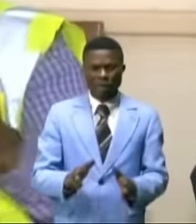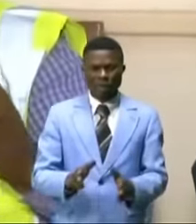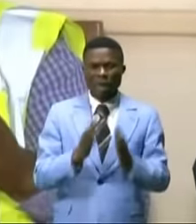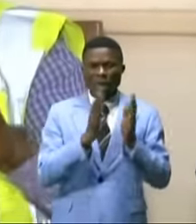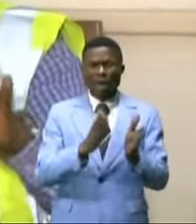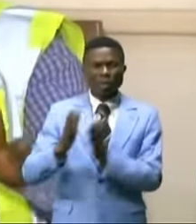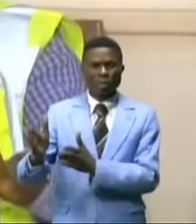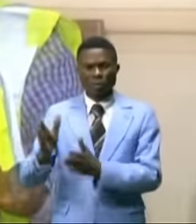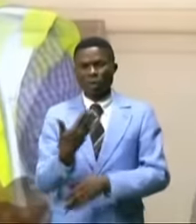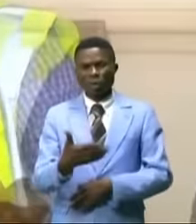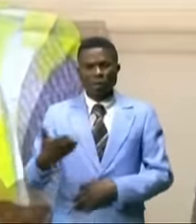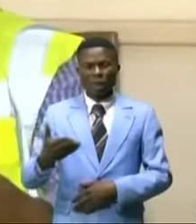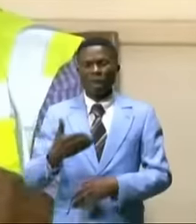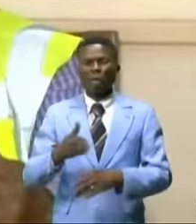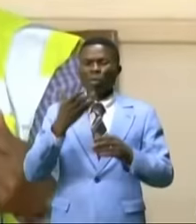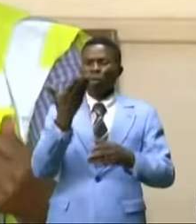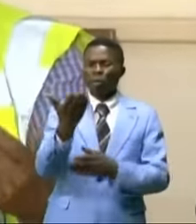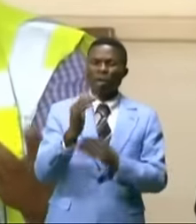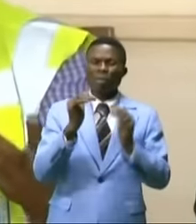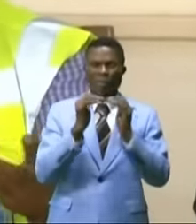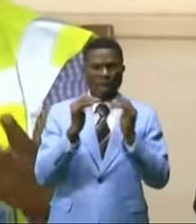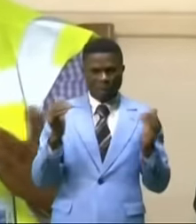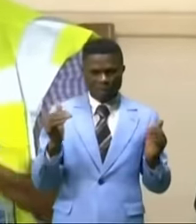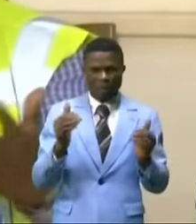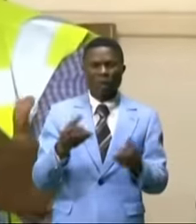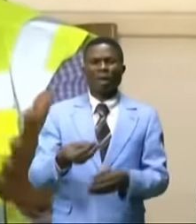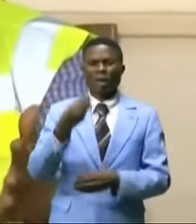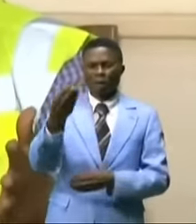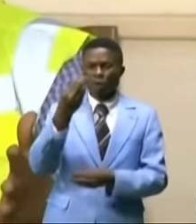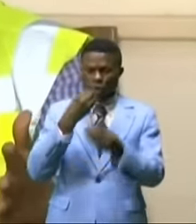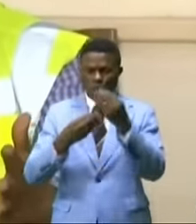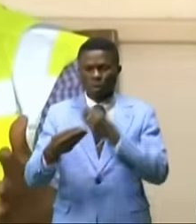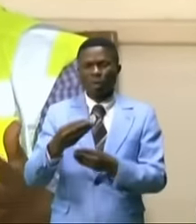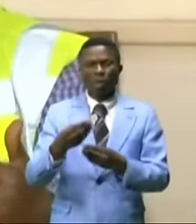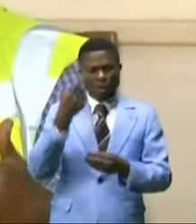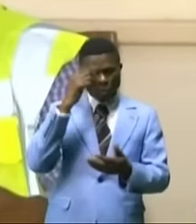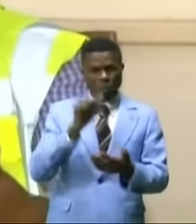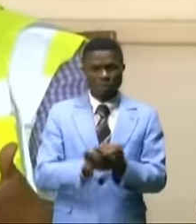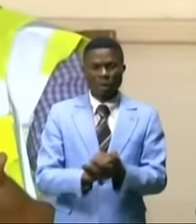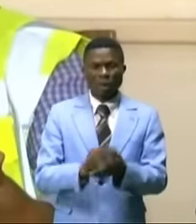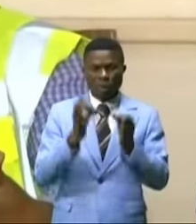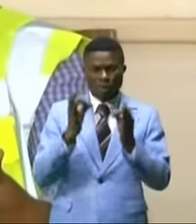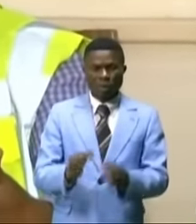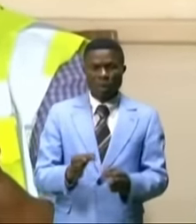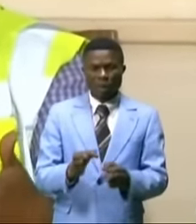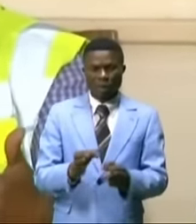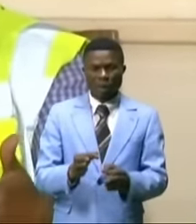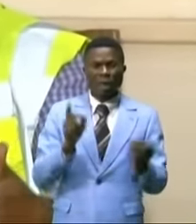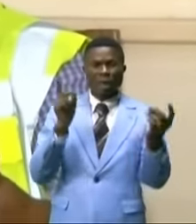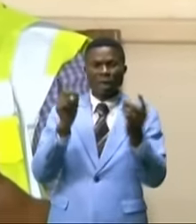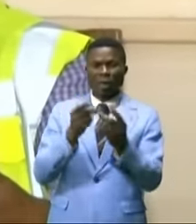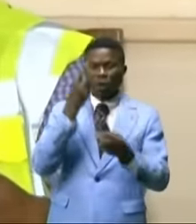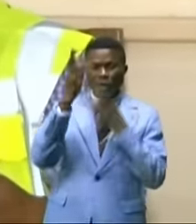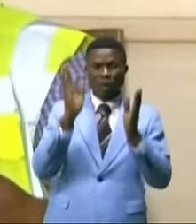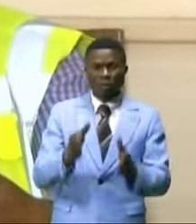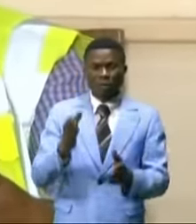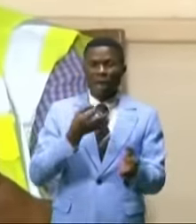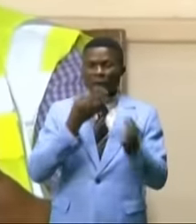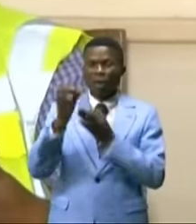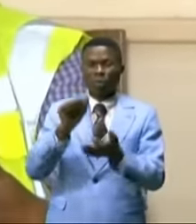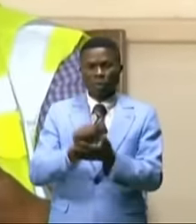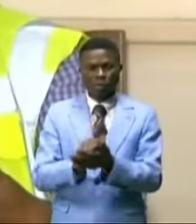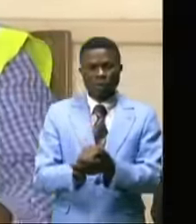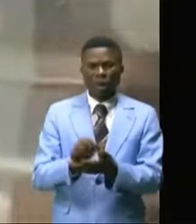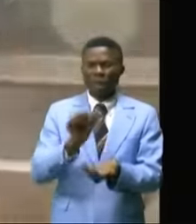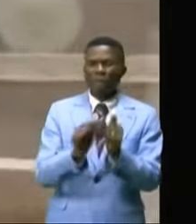préparer quelque chose pour le calmer. Leur donner quelque chose à manger, ne plus que ça. S'ils avaient approché le passager dans ce sens-là, on ne